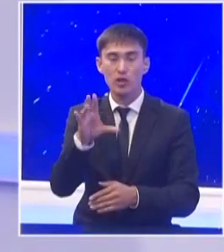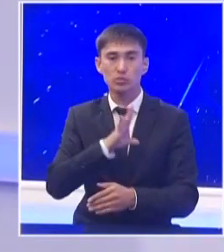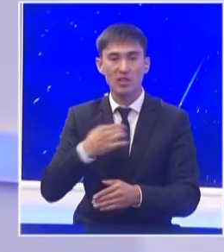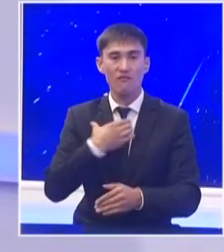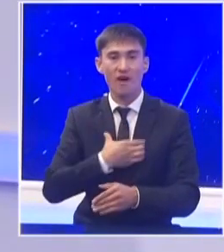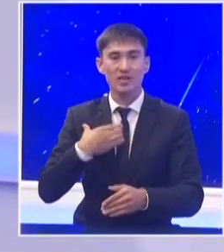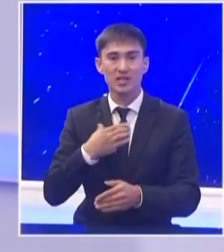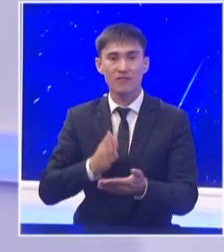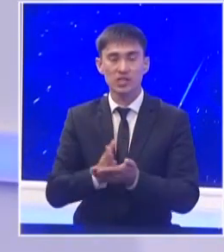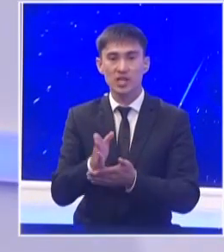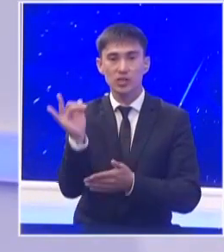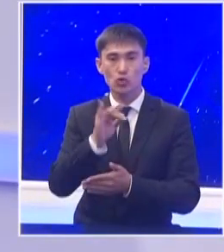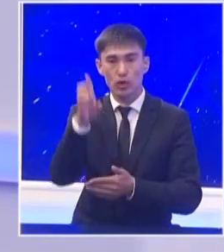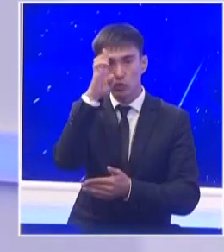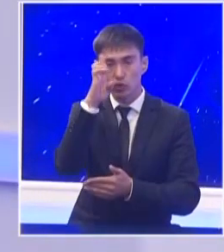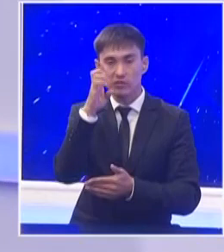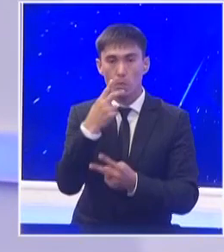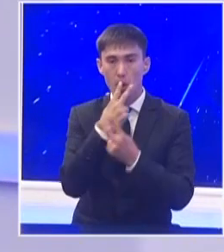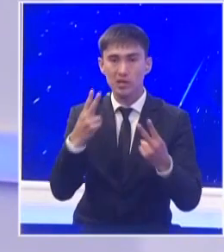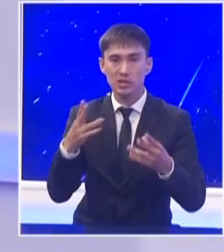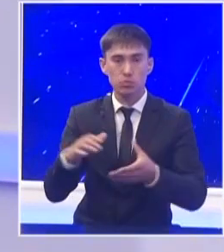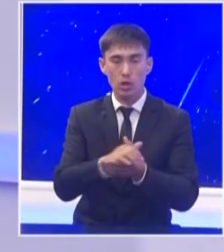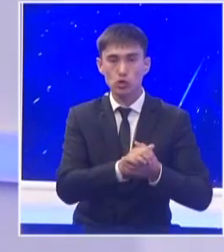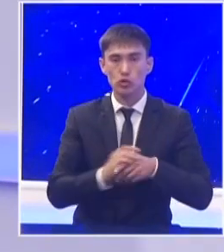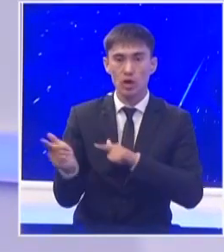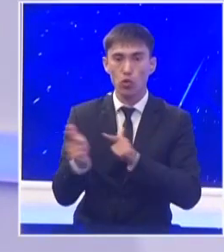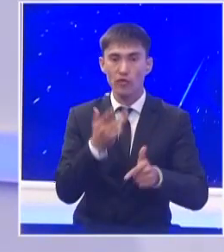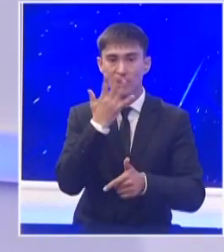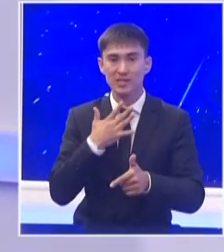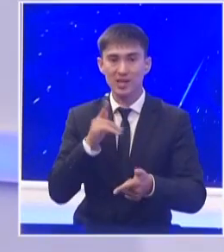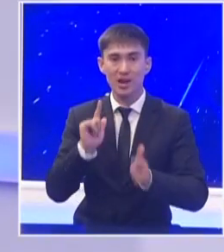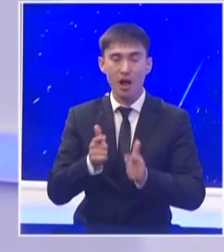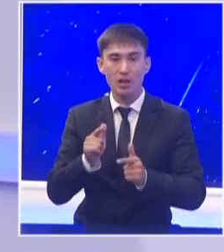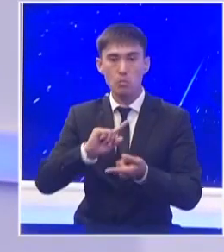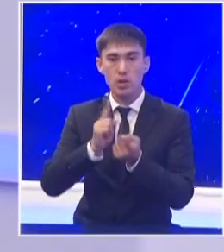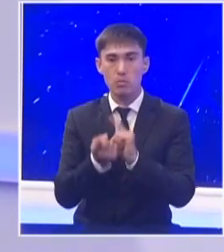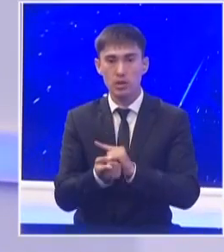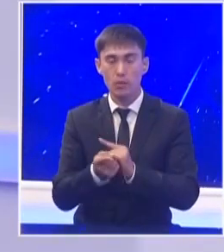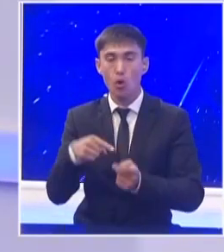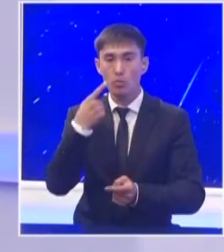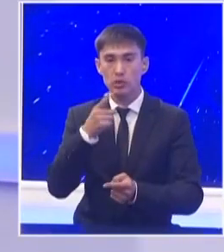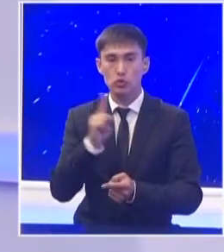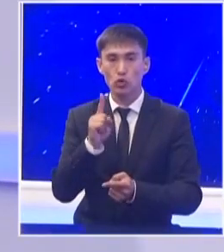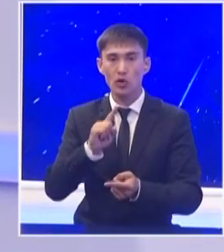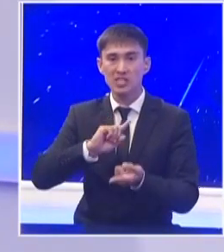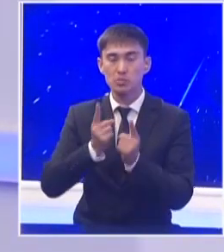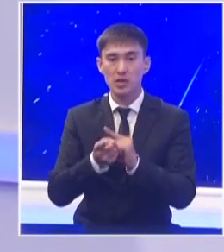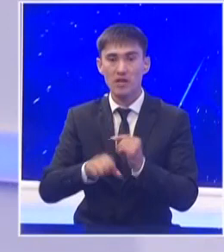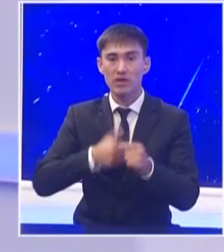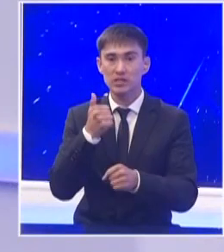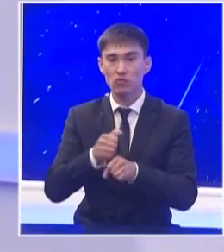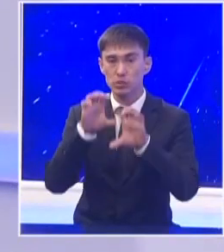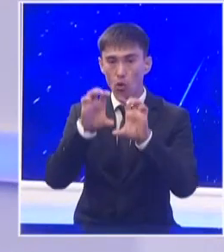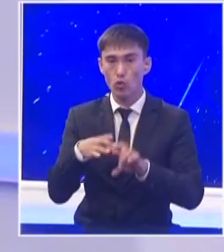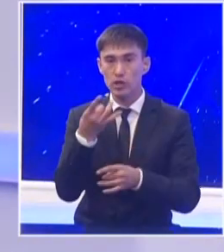стал важной вехой в истории государства, показал сплоченность и готовность нации к реальным переменам. Он подчеркнул, что изменения в